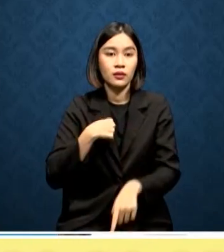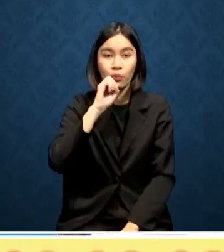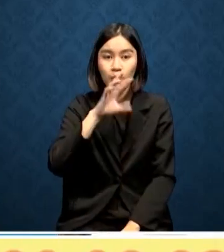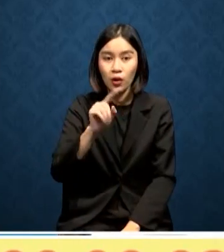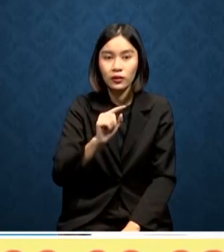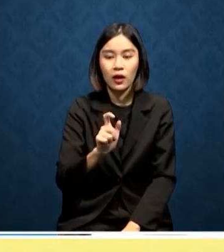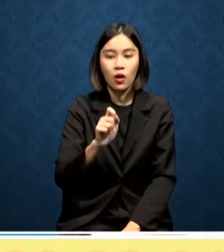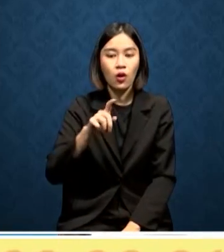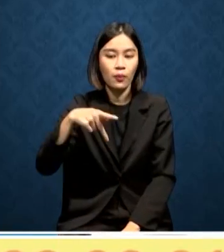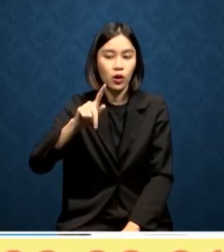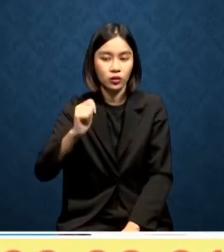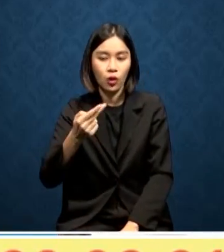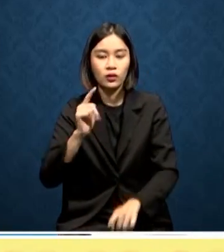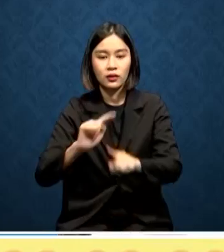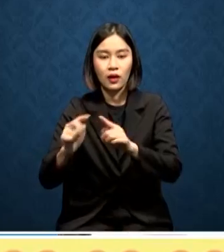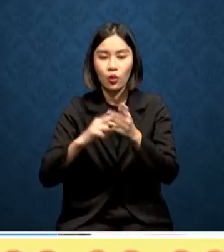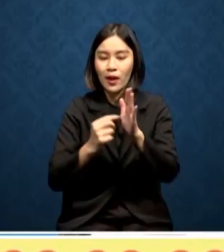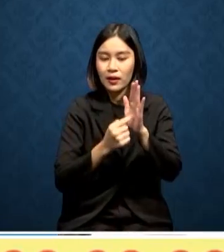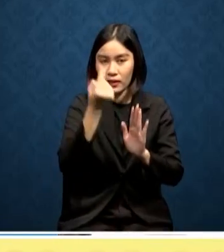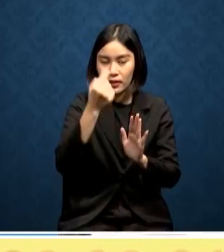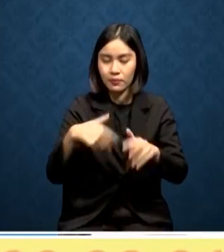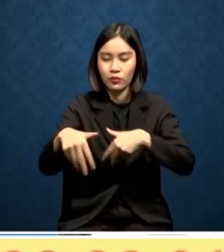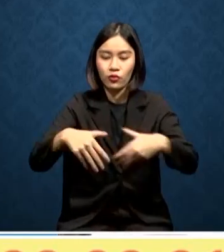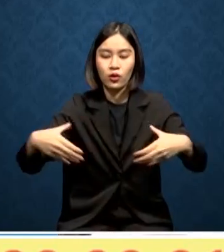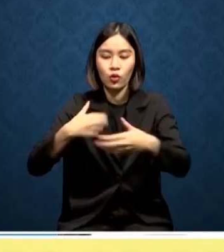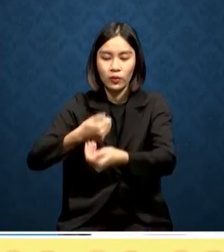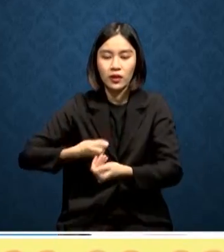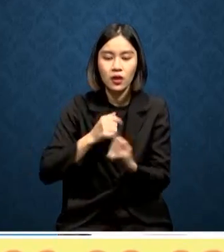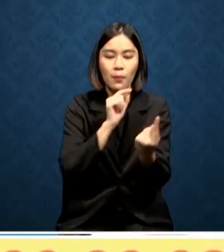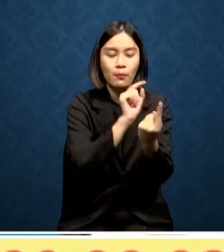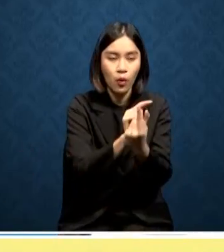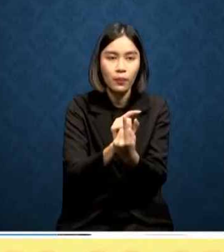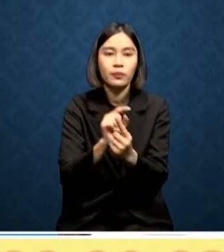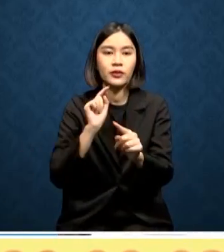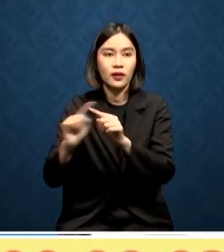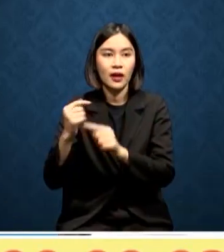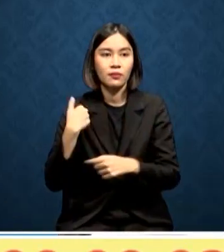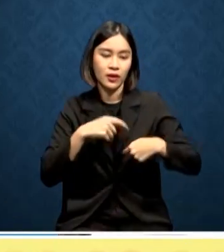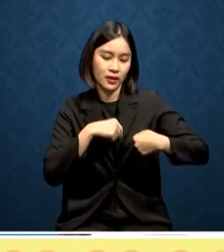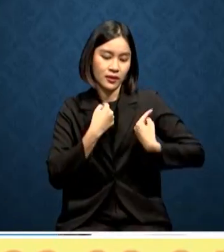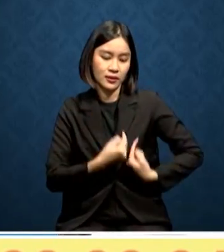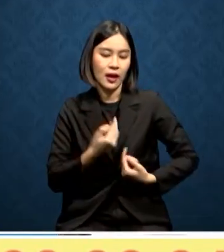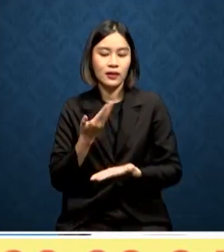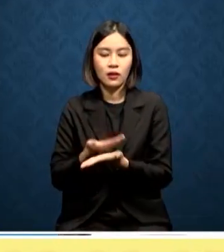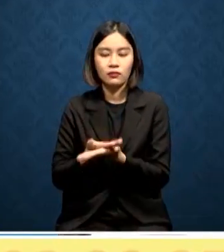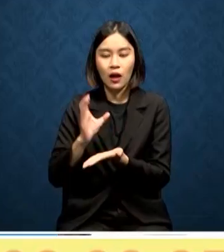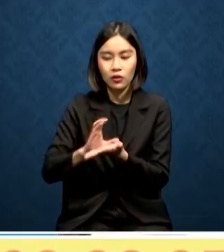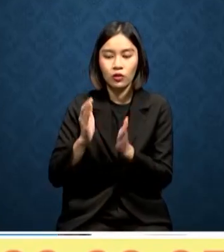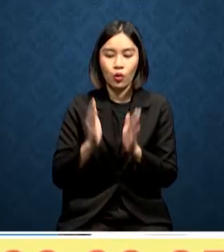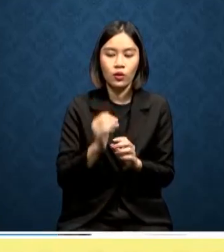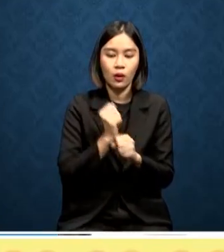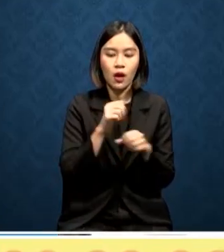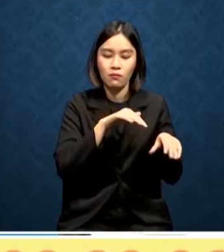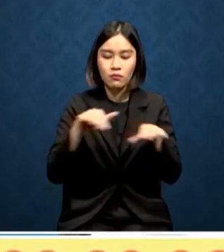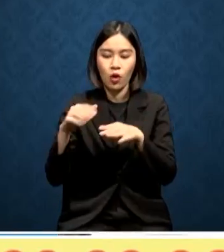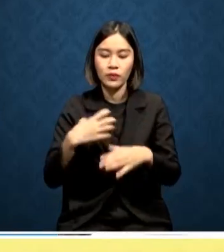ท้องถิ่นเป็นที่แรกค่ะที่พี่น้องเกษตรกรไปพบไปหานะคะมีใจมีเงินอยู่ในมือมีบุคลากรพร้อมที่อย